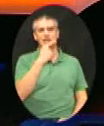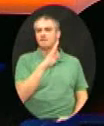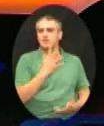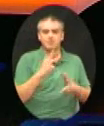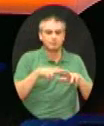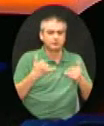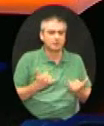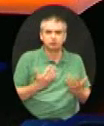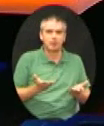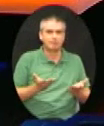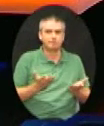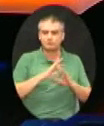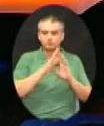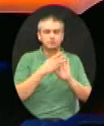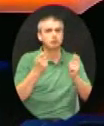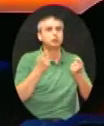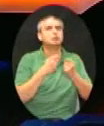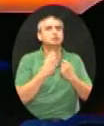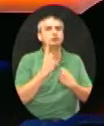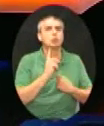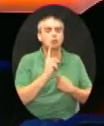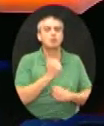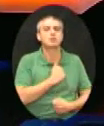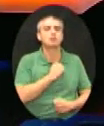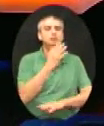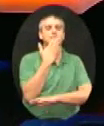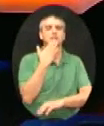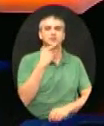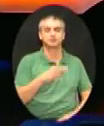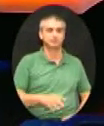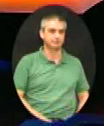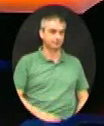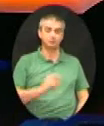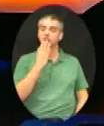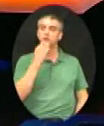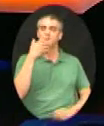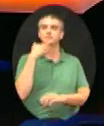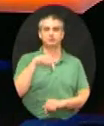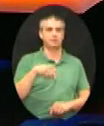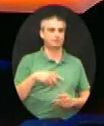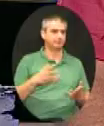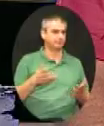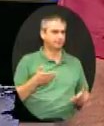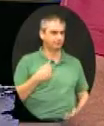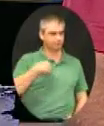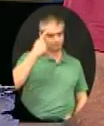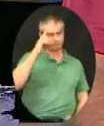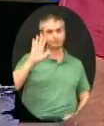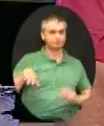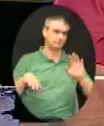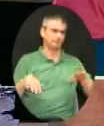אנחנו עומדים כיום בכל מה שנוגע לדתיות של מדינת ישראל, של היהודים במדינת ישראל? אני חושב גם